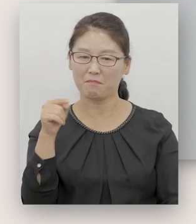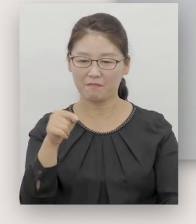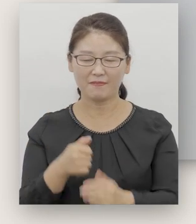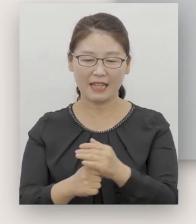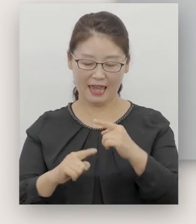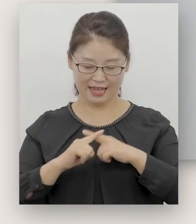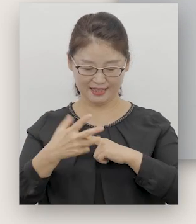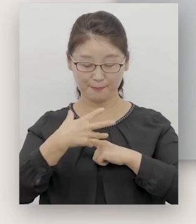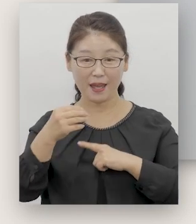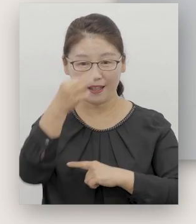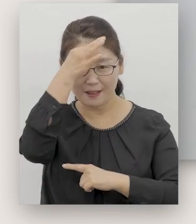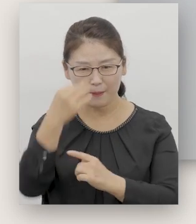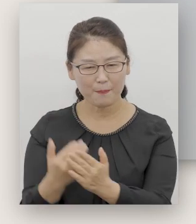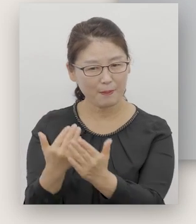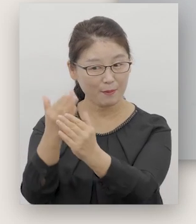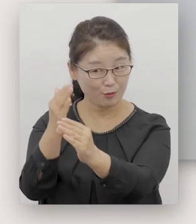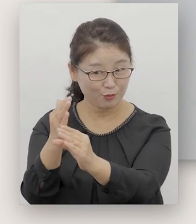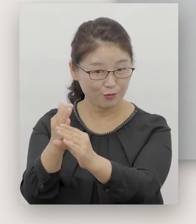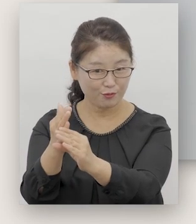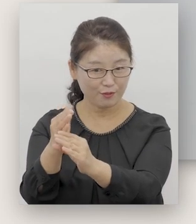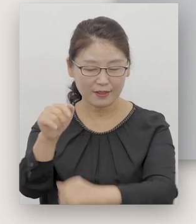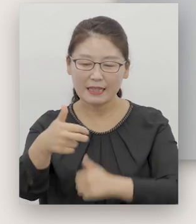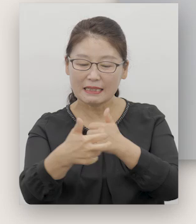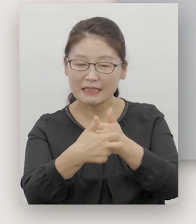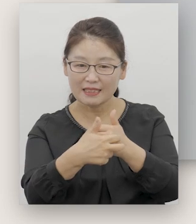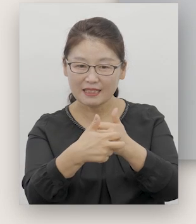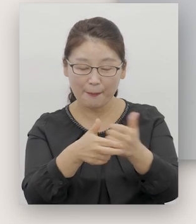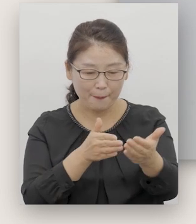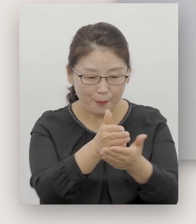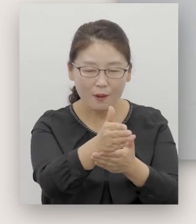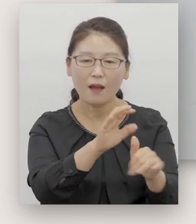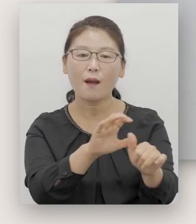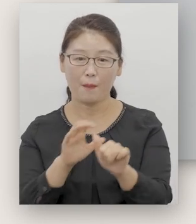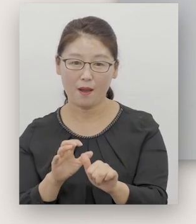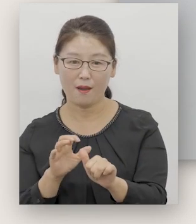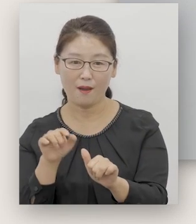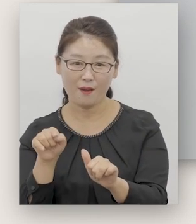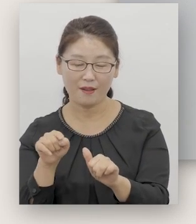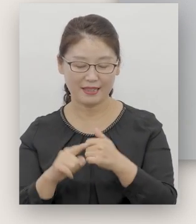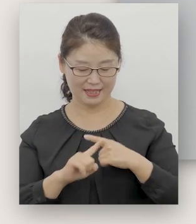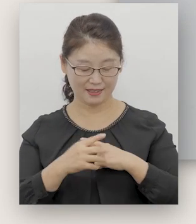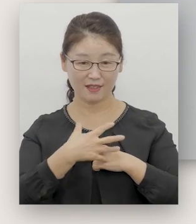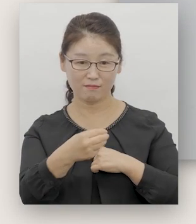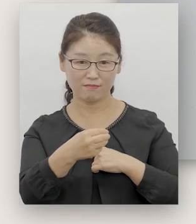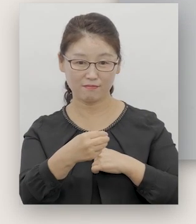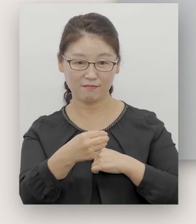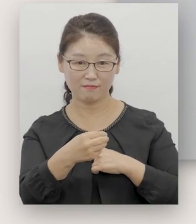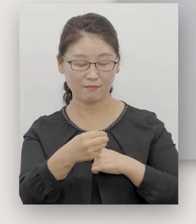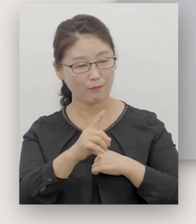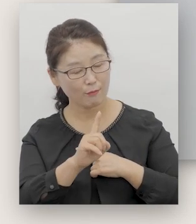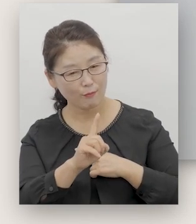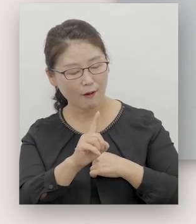기술로 조금 이제 보편화 됐었던 그 시기였다고 해요. 엑스레이 기술을 봤을 때 눈에